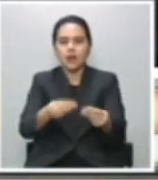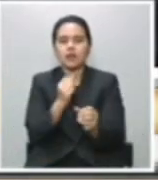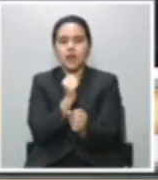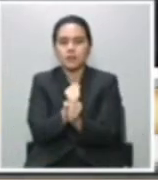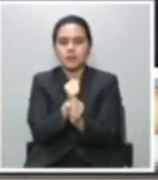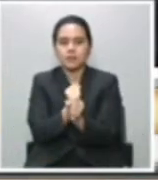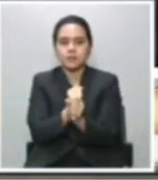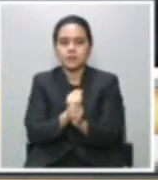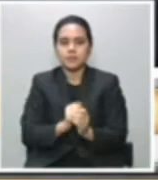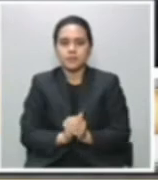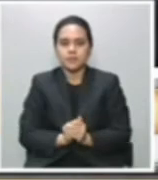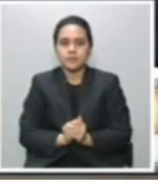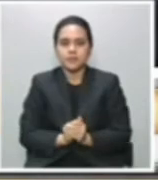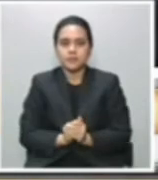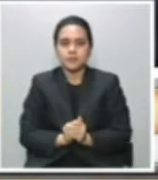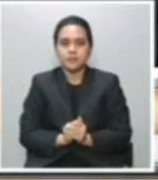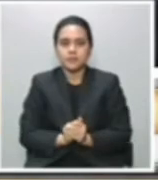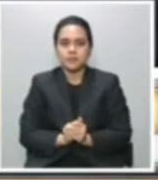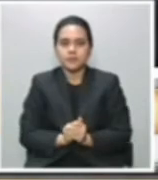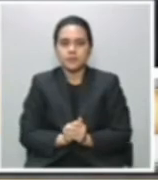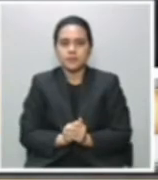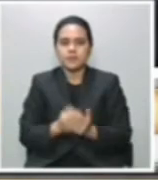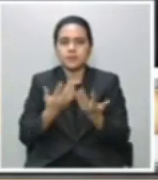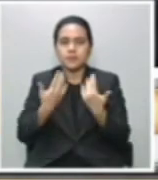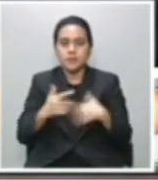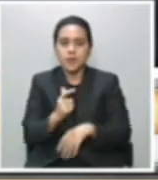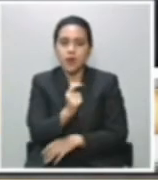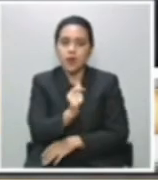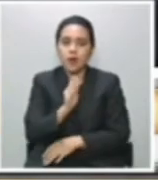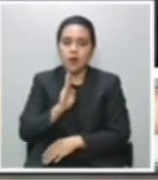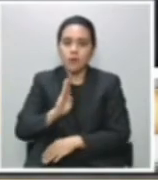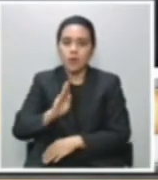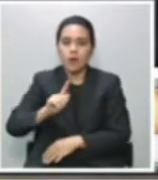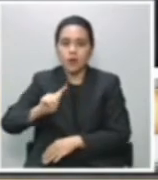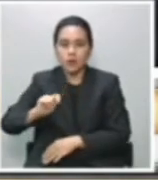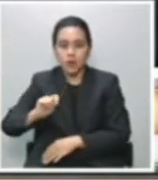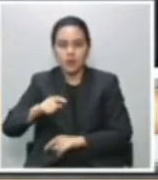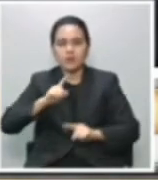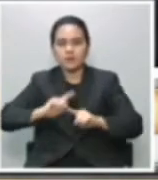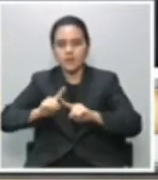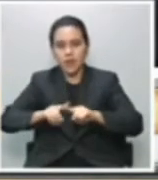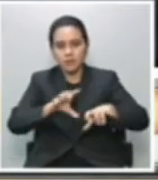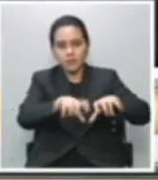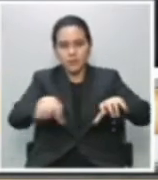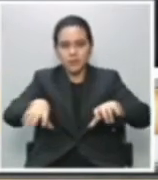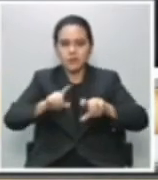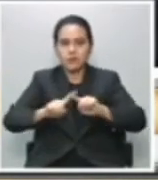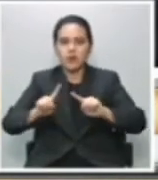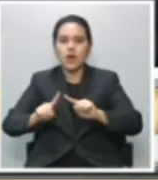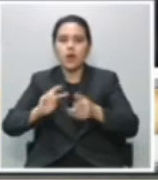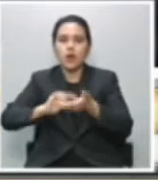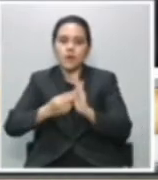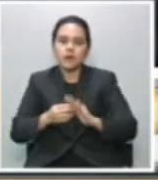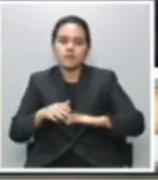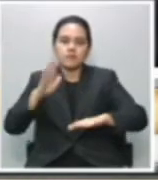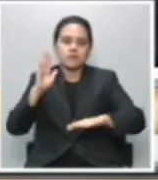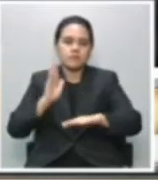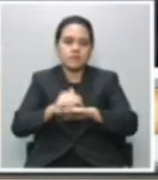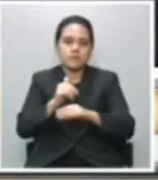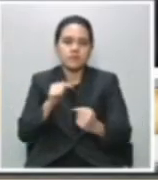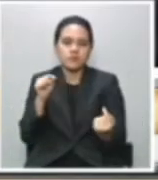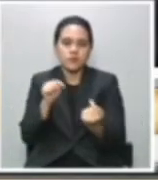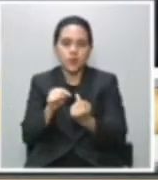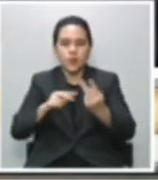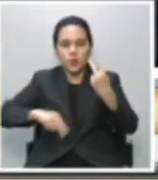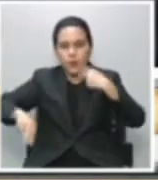แต่ละหน่วยงานขององค์การบริหารส่วนท้องถิ่นซึ่งเป็นอบต.นั้นไม่มีความสามารถที่จะ